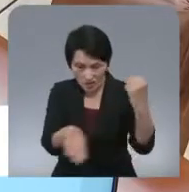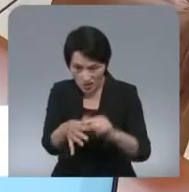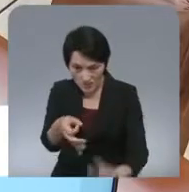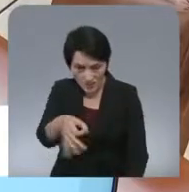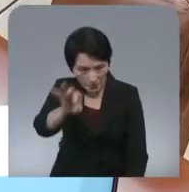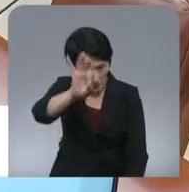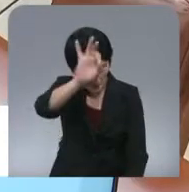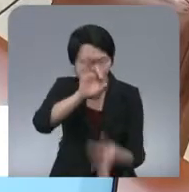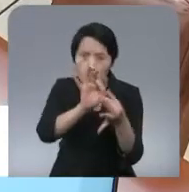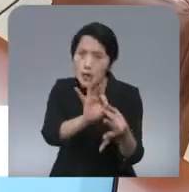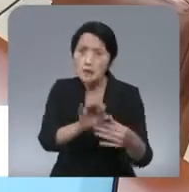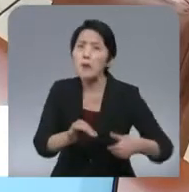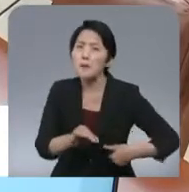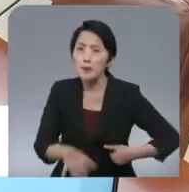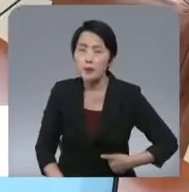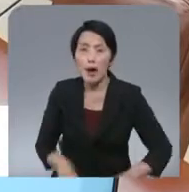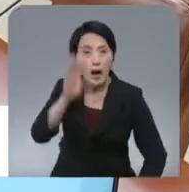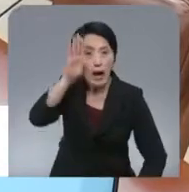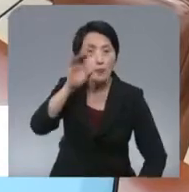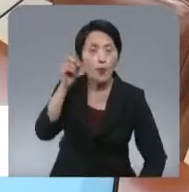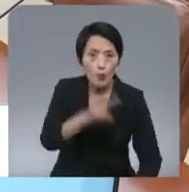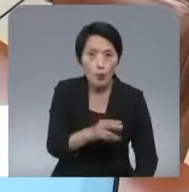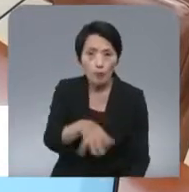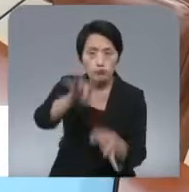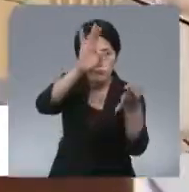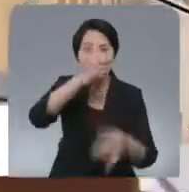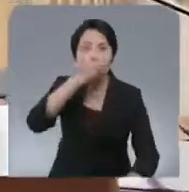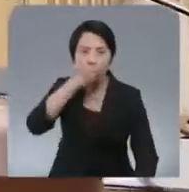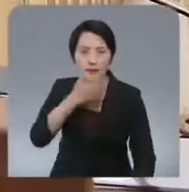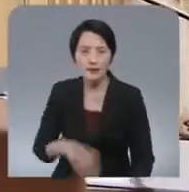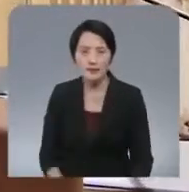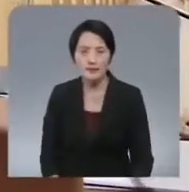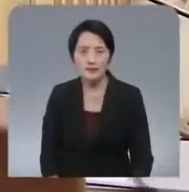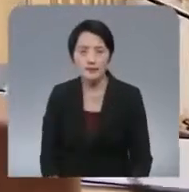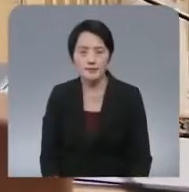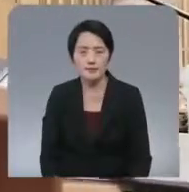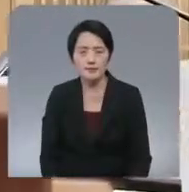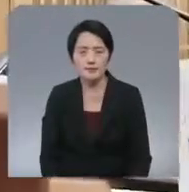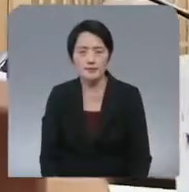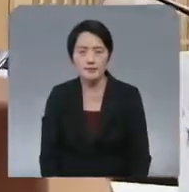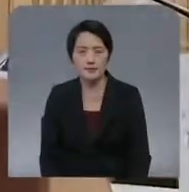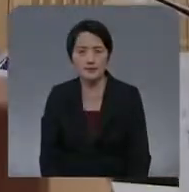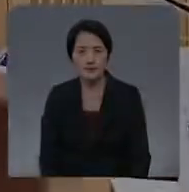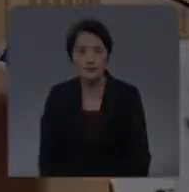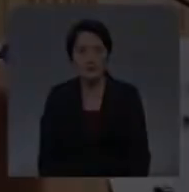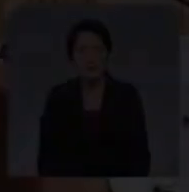cương tiếp tục duy trì đường lối nâng lãi suất hiện hành qua đó để ngỏ khả năng sẽ nâng tiếp lãi suất